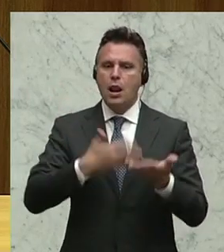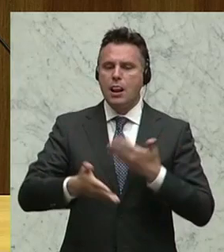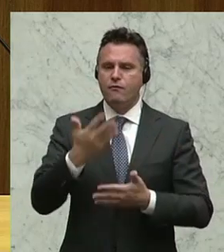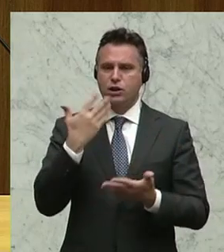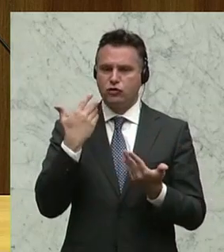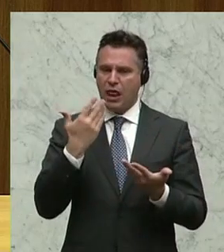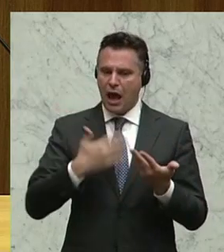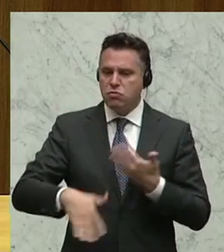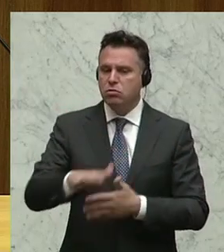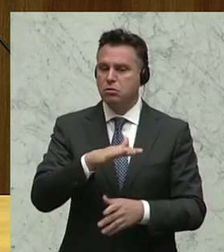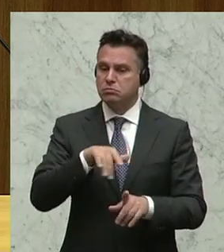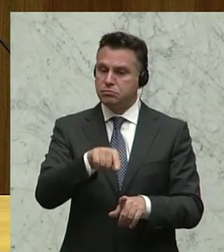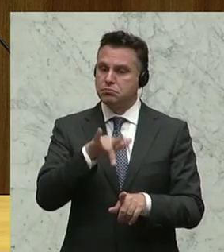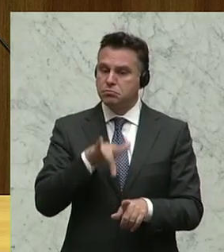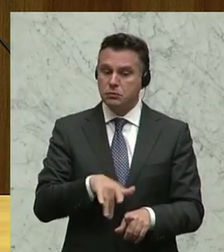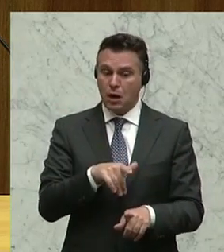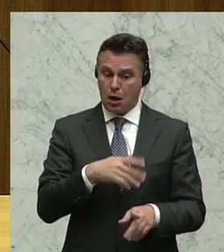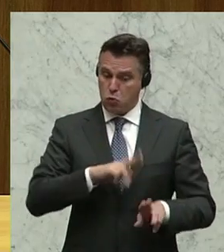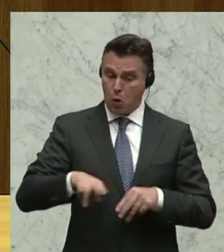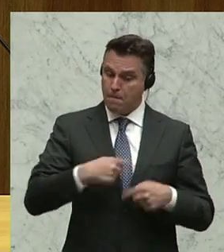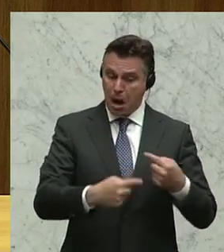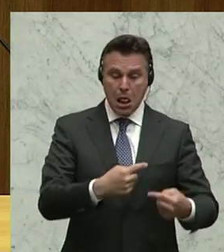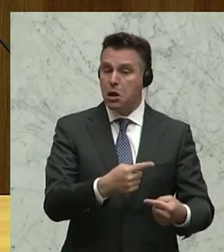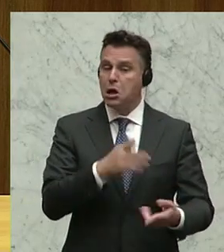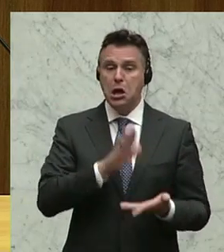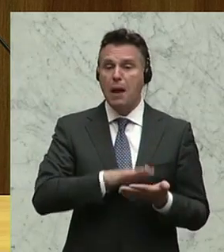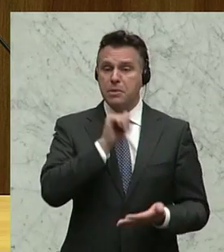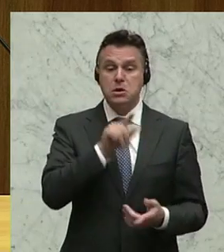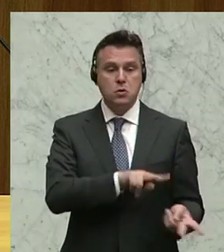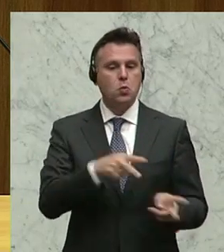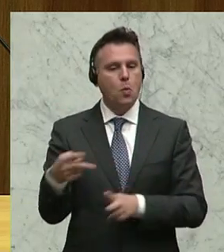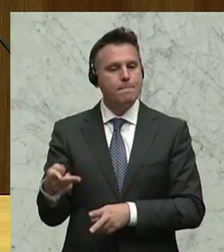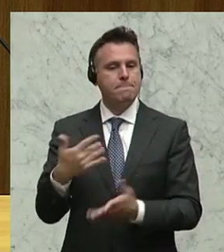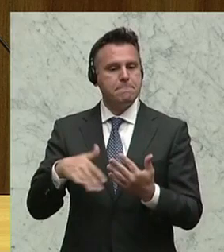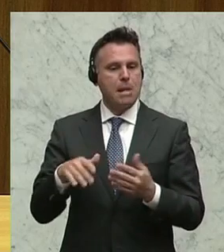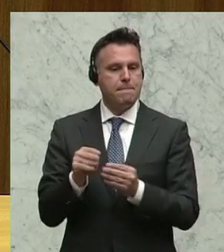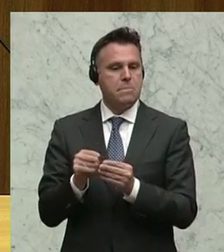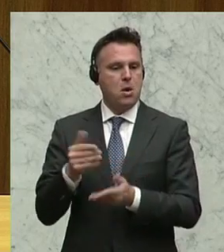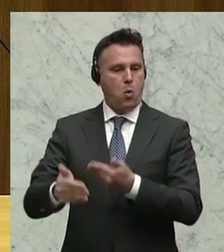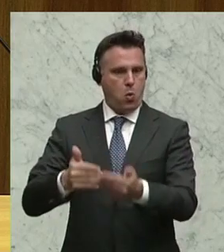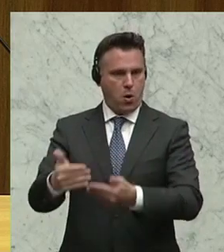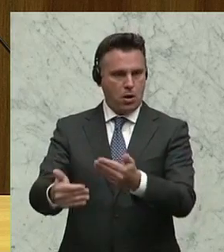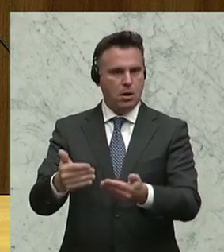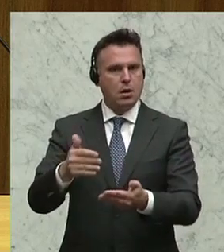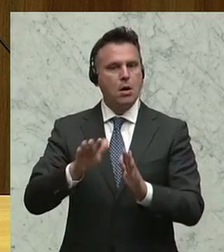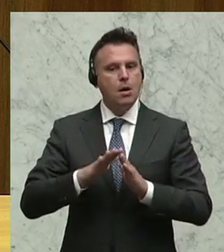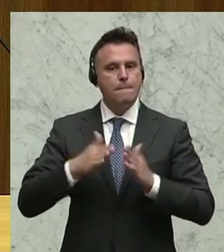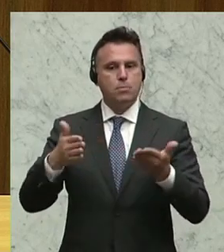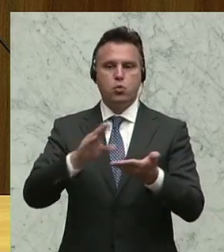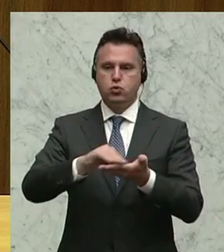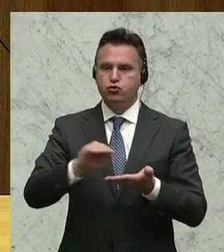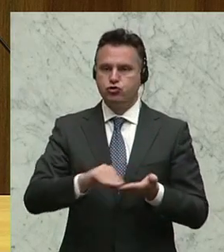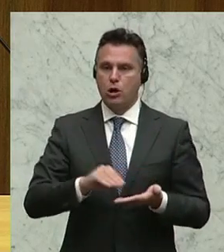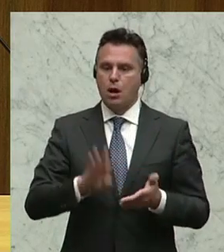dort eingesetzt, wo konventionelle Landwirtschaft versagt hat. Und er schreibt sehr viele Bücher eben